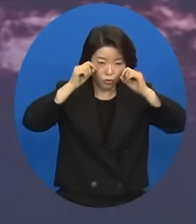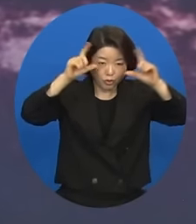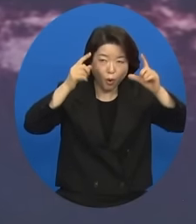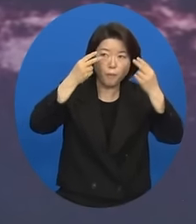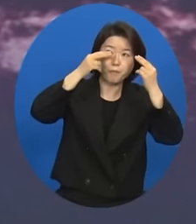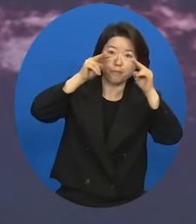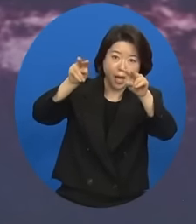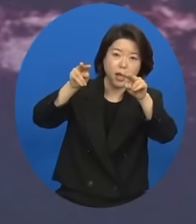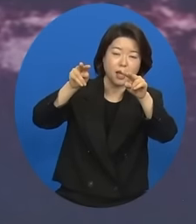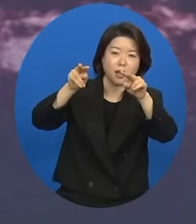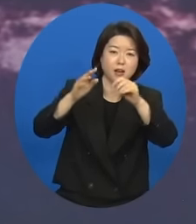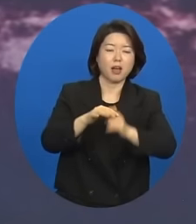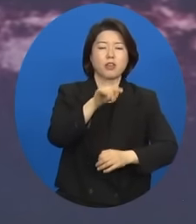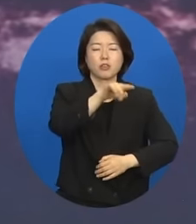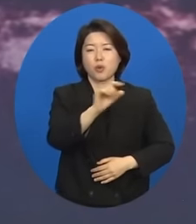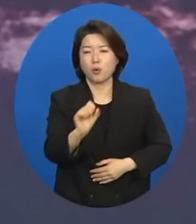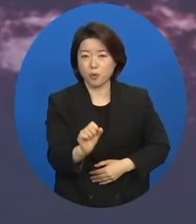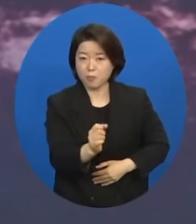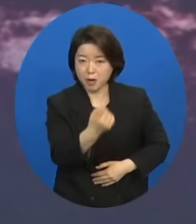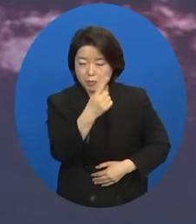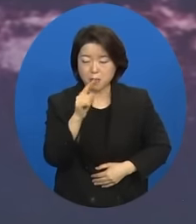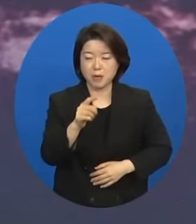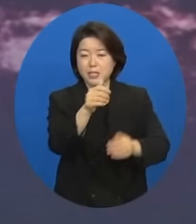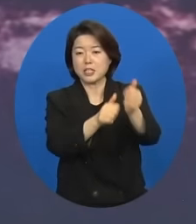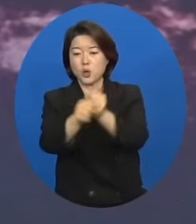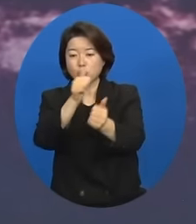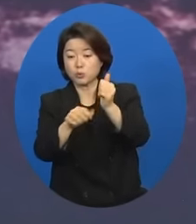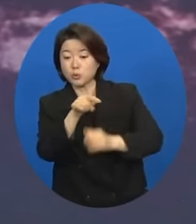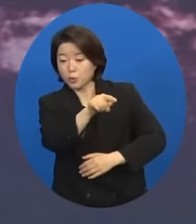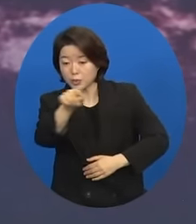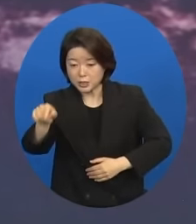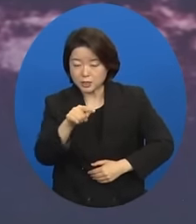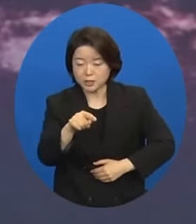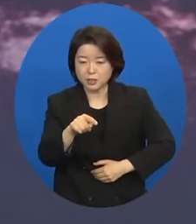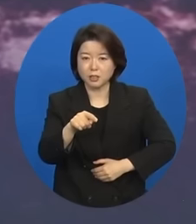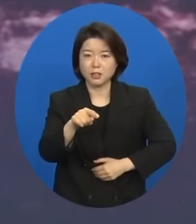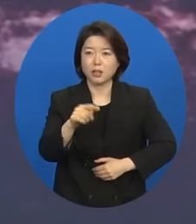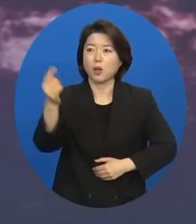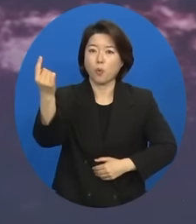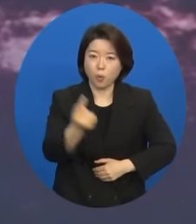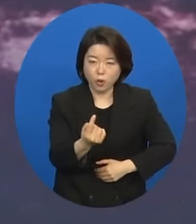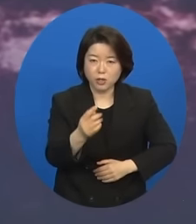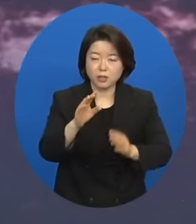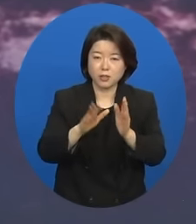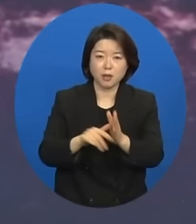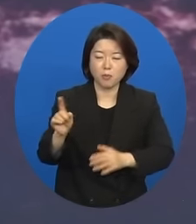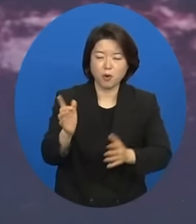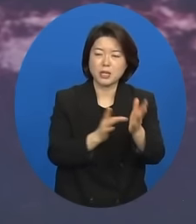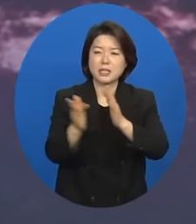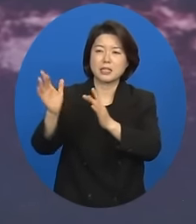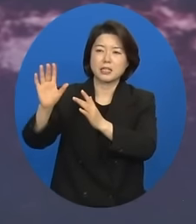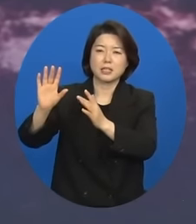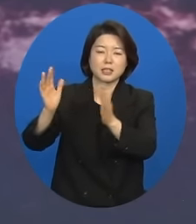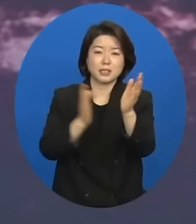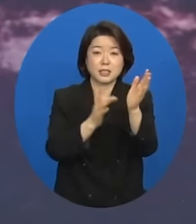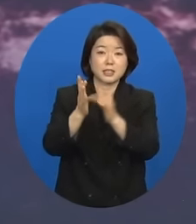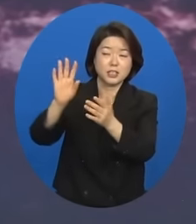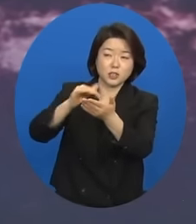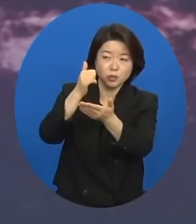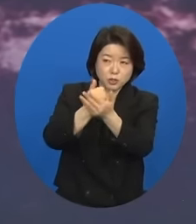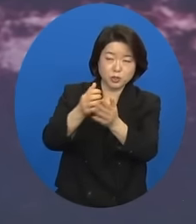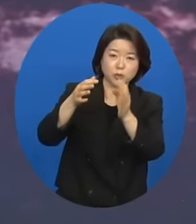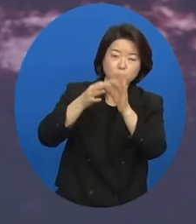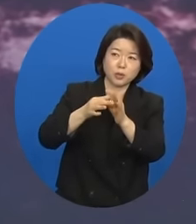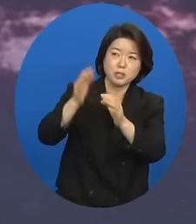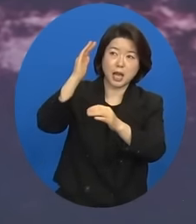보면은 너로 말미암아이 후손들이 결국에는 오게 되는데 예수 그리스도를 통하여서 하나님께 나아가고 그분이